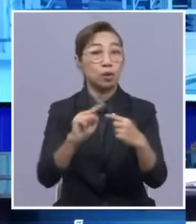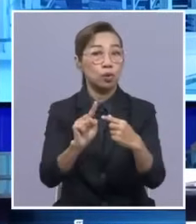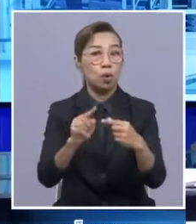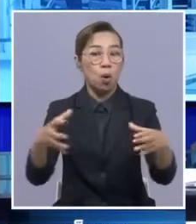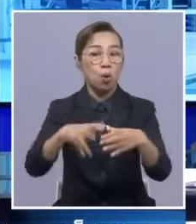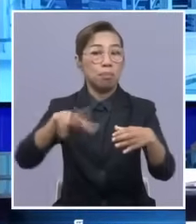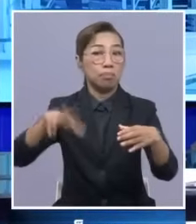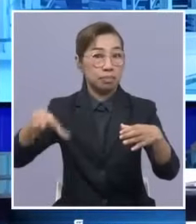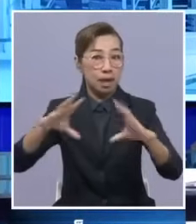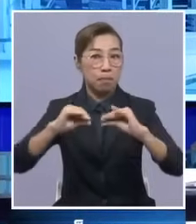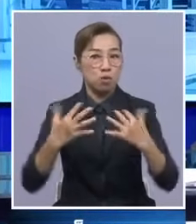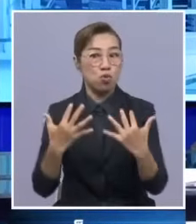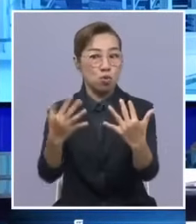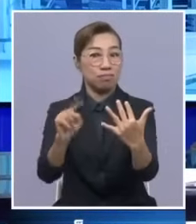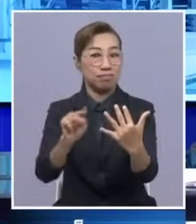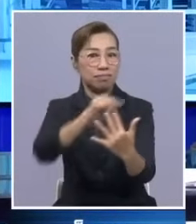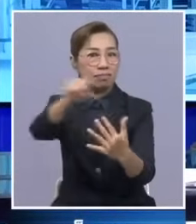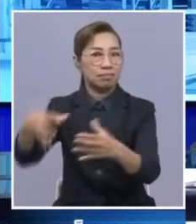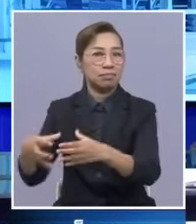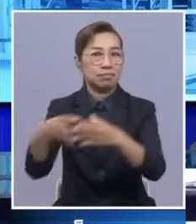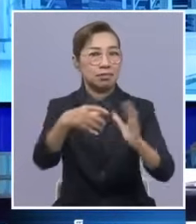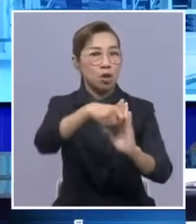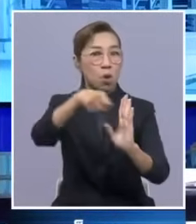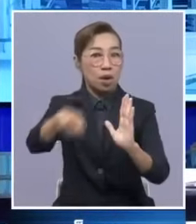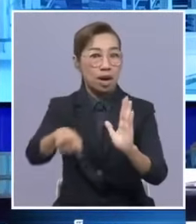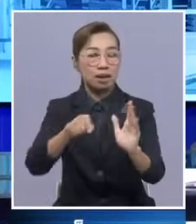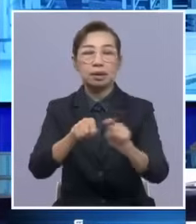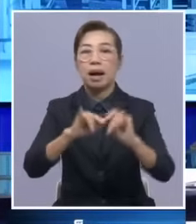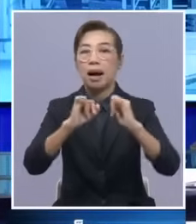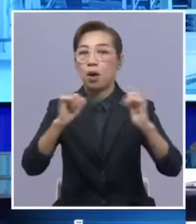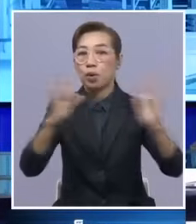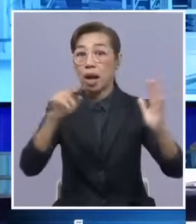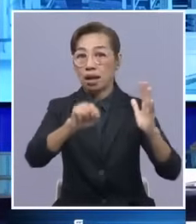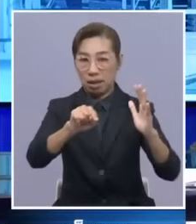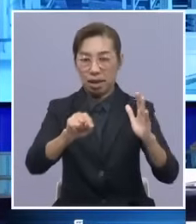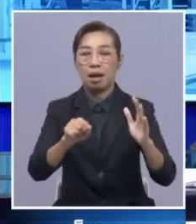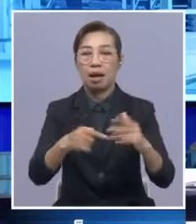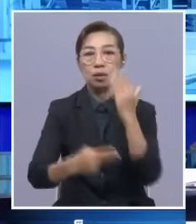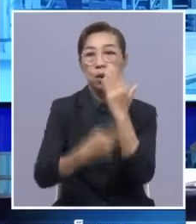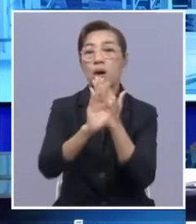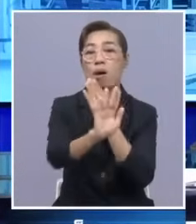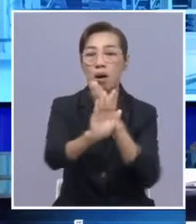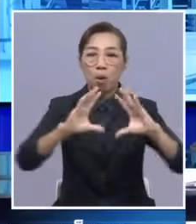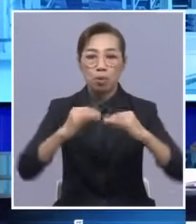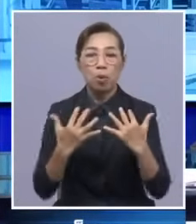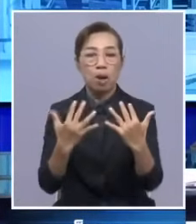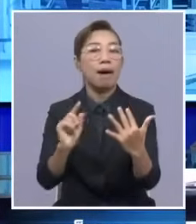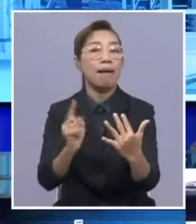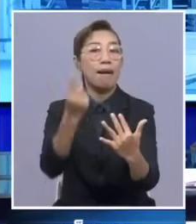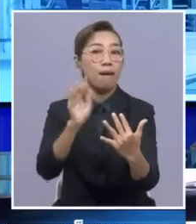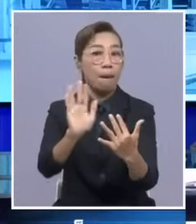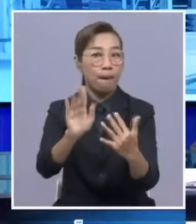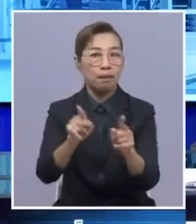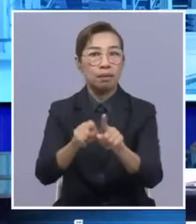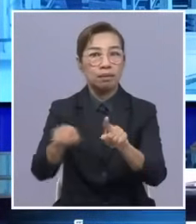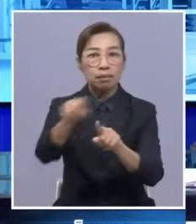ของพรรคเพื่อไทยนะ ใช่ค่ะ ไปกันที่โคราชนะครับปากช่องที่เขาใหญ่บรรยากาศก็น่าจะดีเป็นการสัมมนาครั้งแรกภายใต้